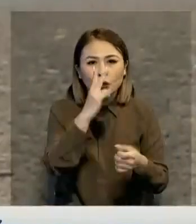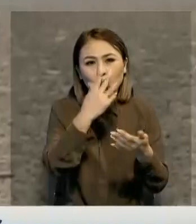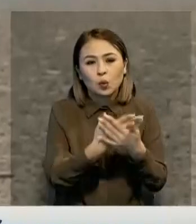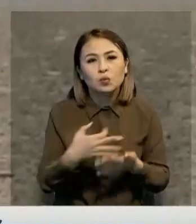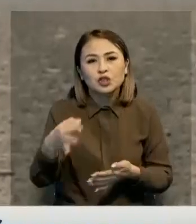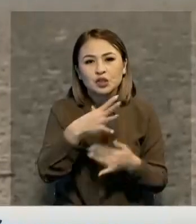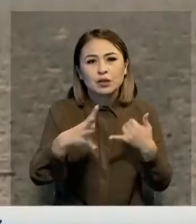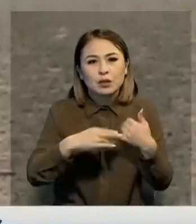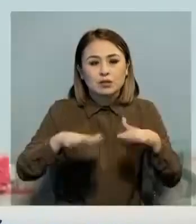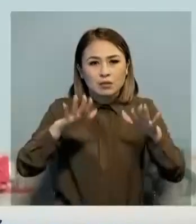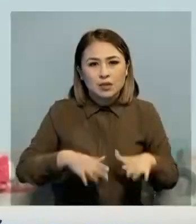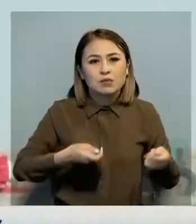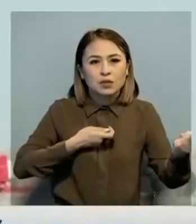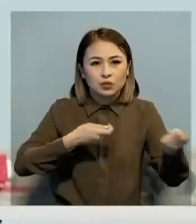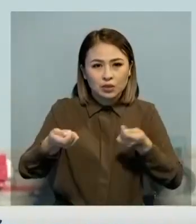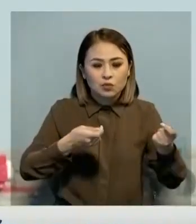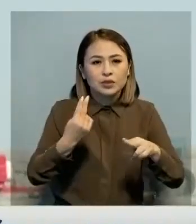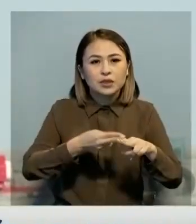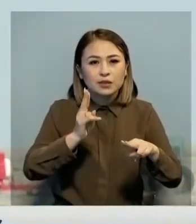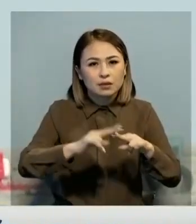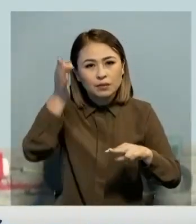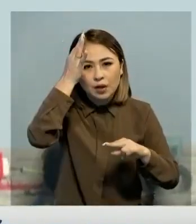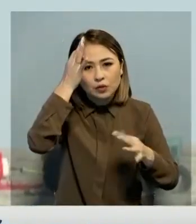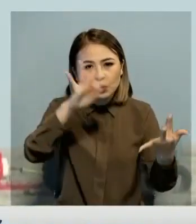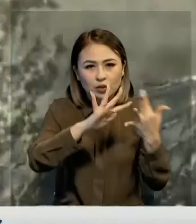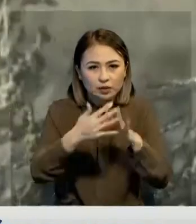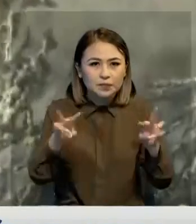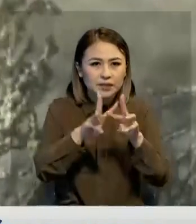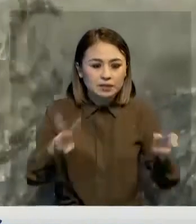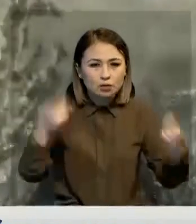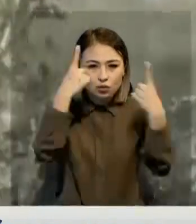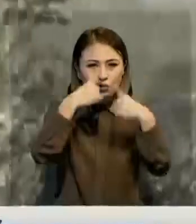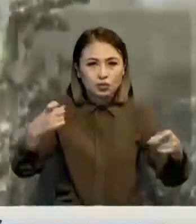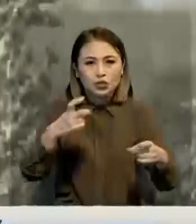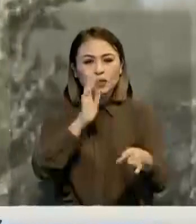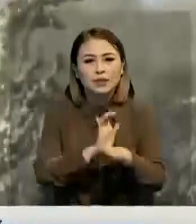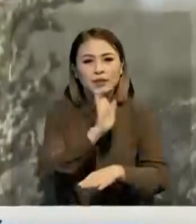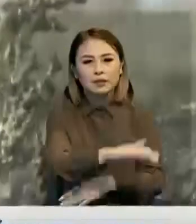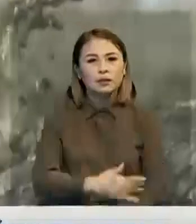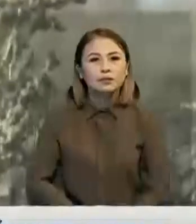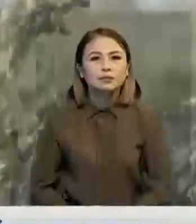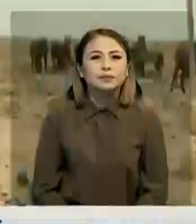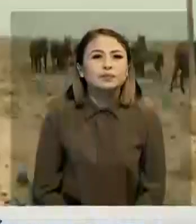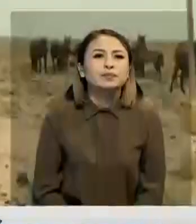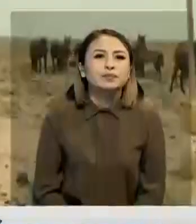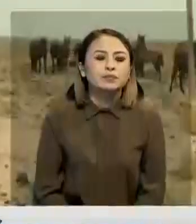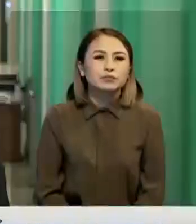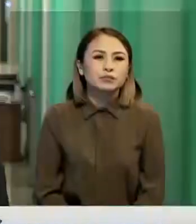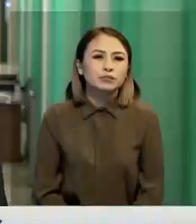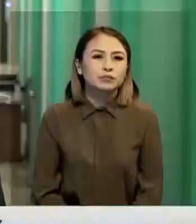көрінеді. Облыстық жер қатынастары басқармасының өкілдері осыны ескеріп, ауыл шаруашылығы министріне ұсыныс берген.